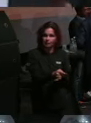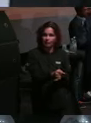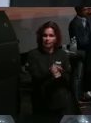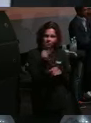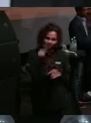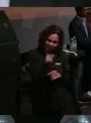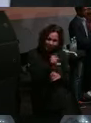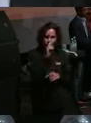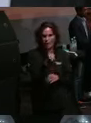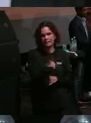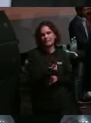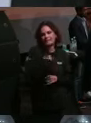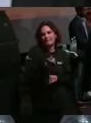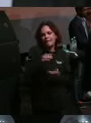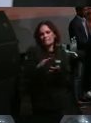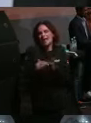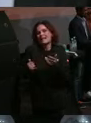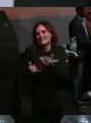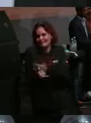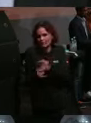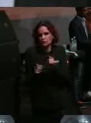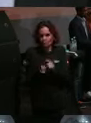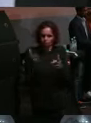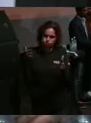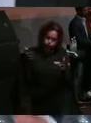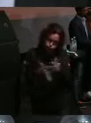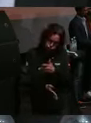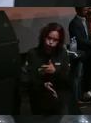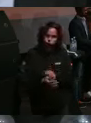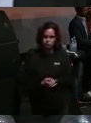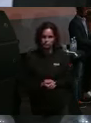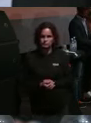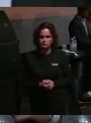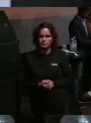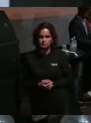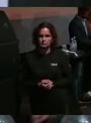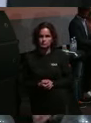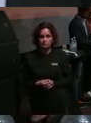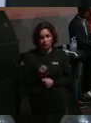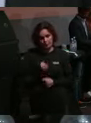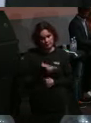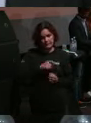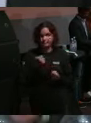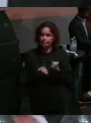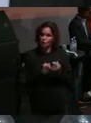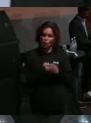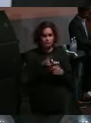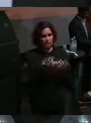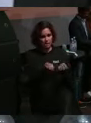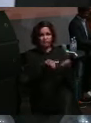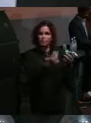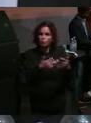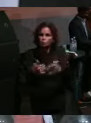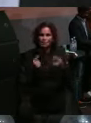må være den viktigste ingrediensen for oss å klare å få dette til. Så at vi gjør det, den kraftproduksjonen den skal skje